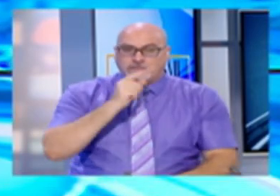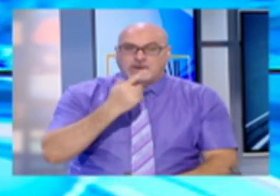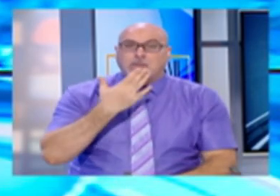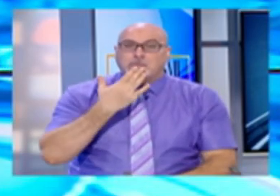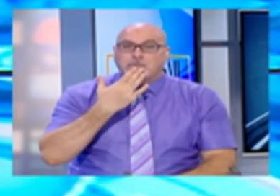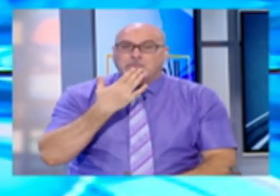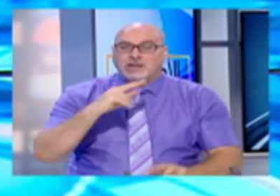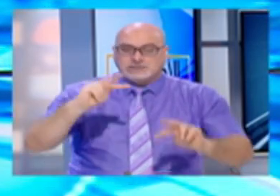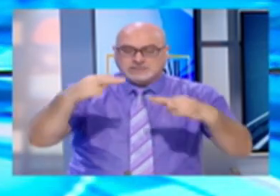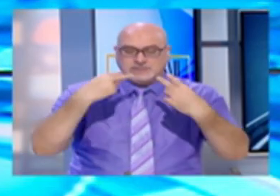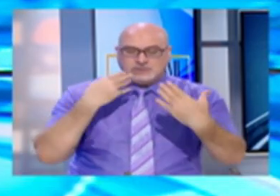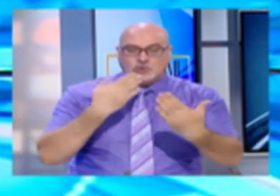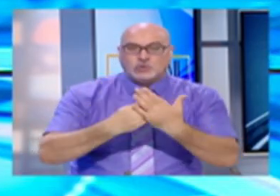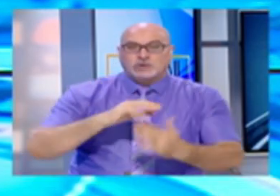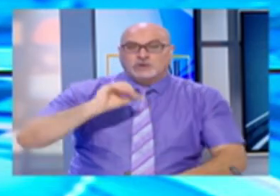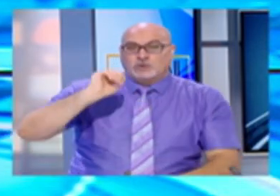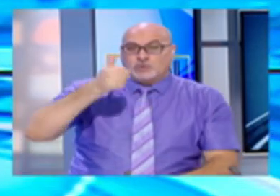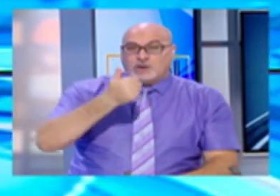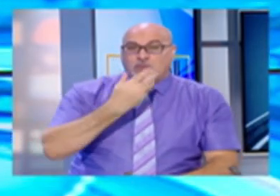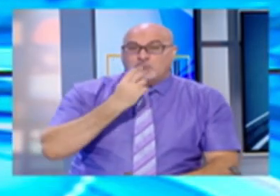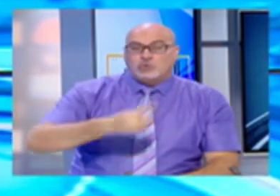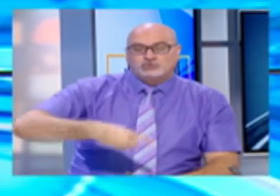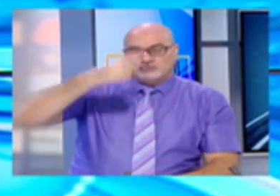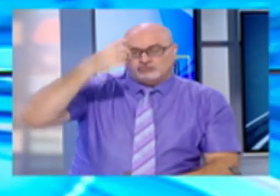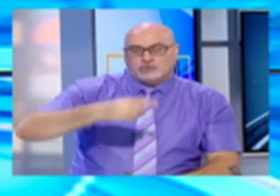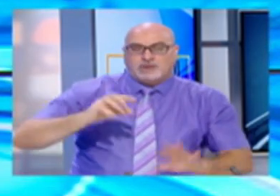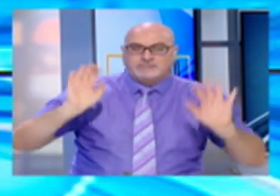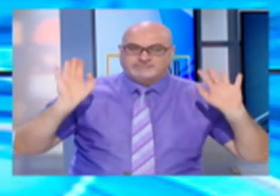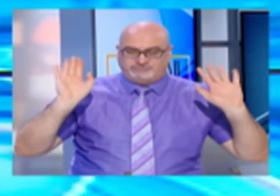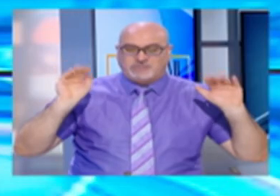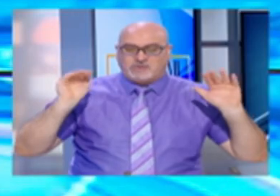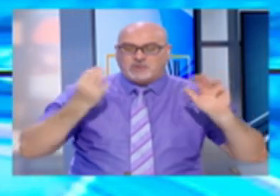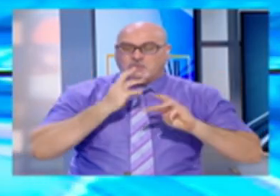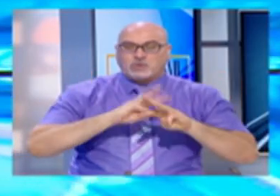من الإخبارية الجزائرية، نشكركم طيب المتابعة، أعود وألقاكم عند موجز